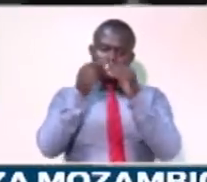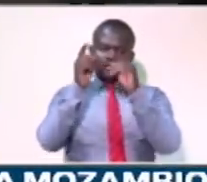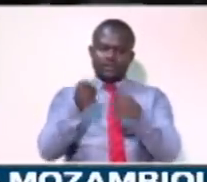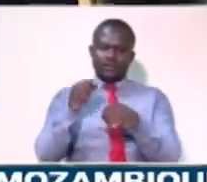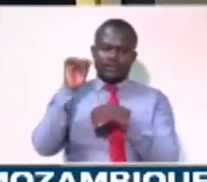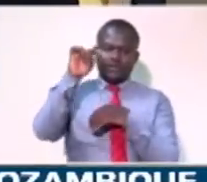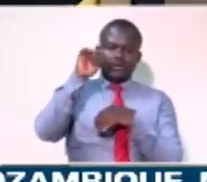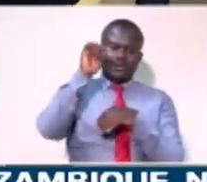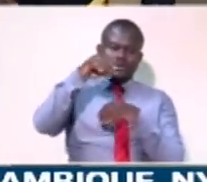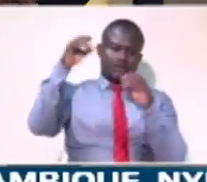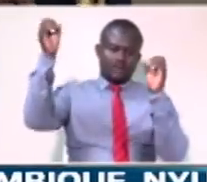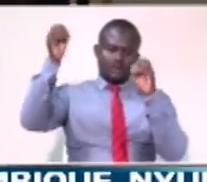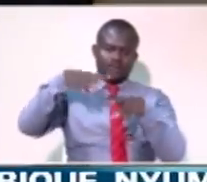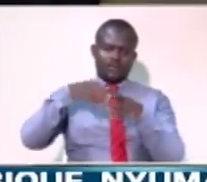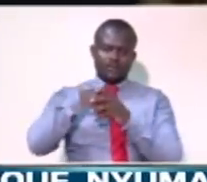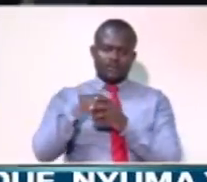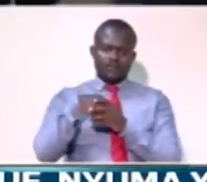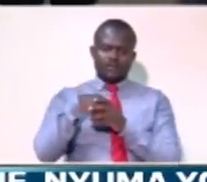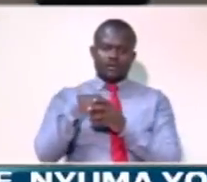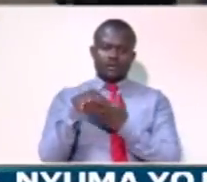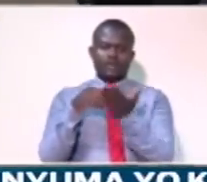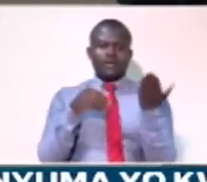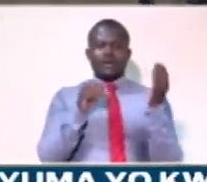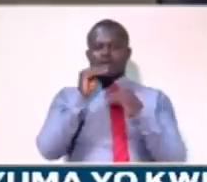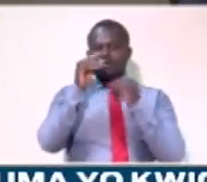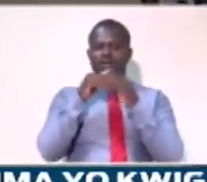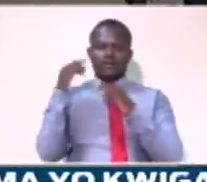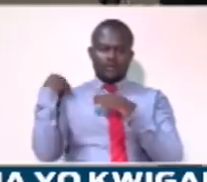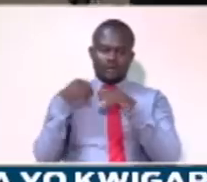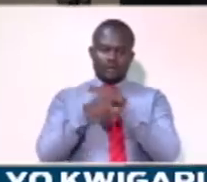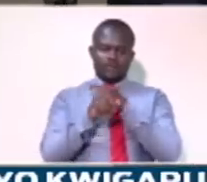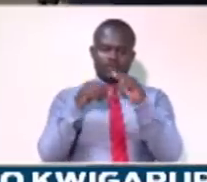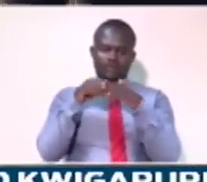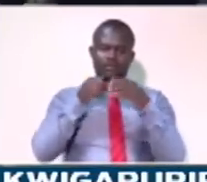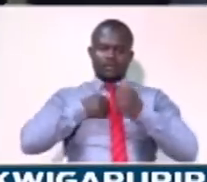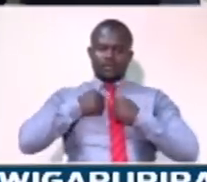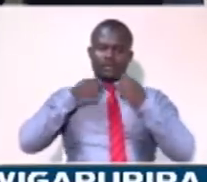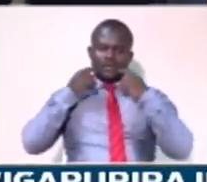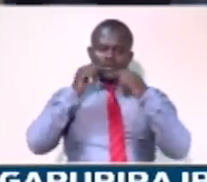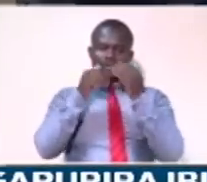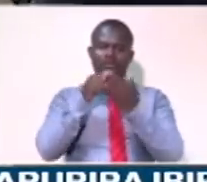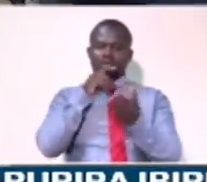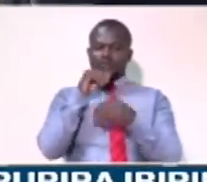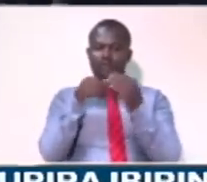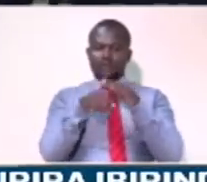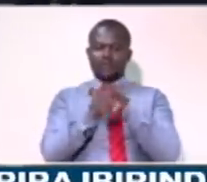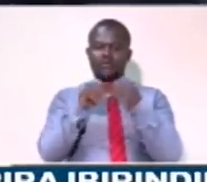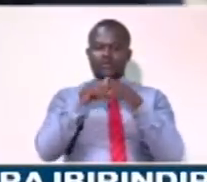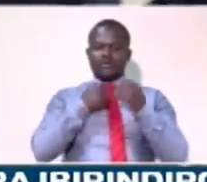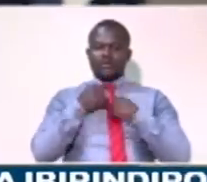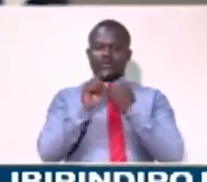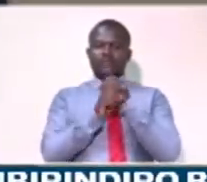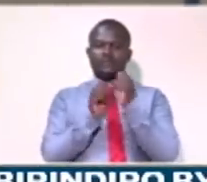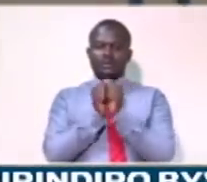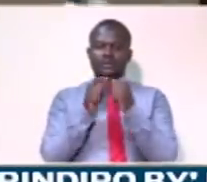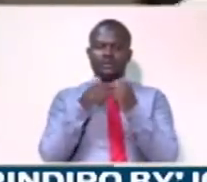kibuga mpuzamahanga cy'indege cya Kigali I Kanombe Urwego rushinzwe abinjira n'abasohoka mu Rwanda ruvuga ko uyu mugabo yinjiye mu Rwanda tariki ya